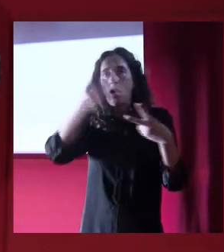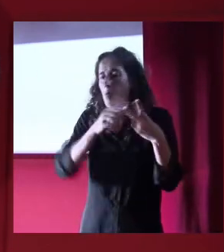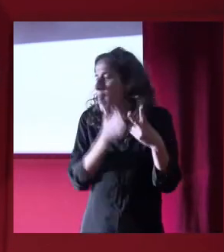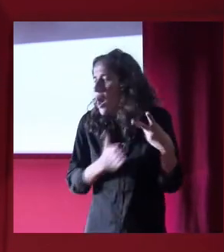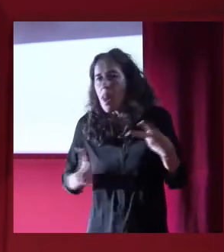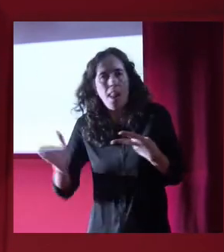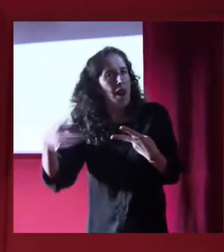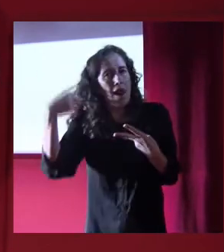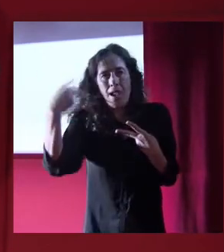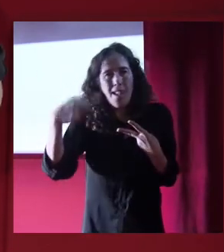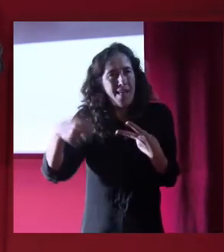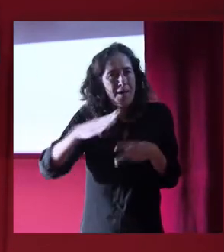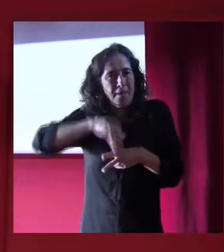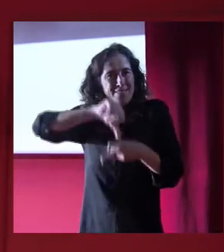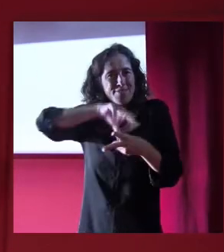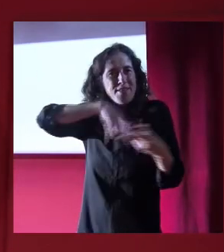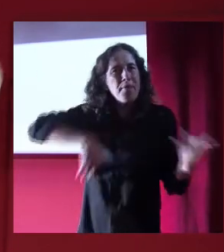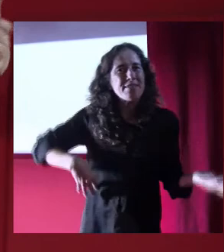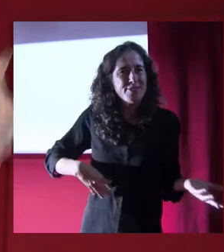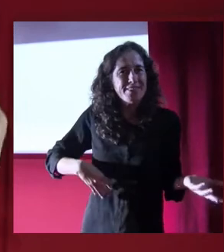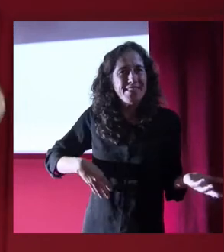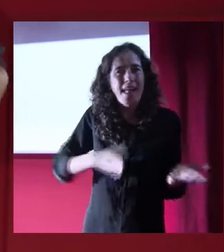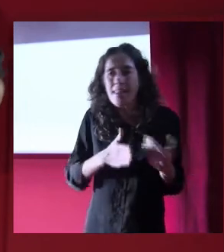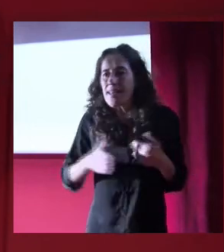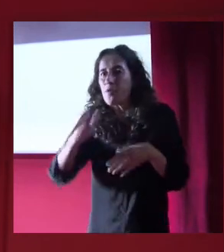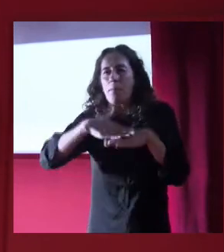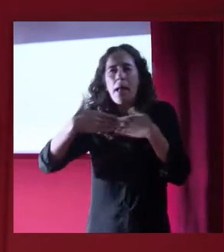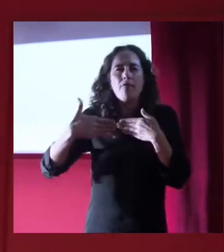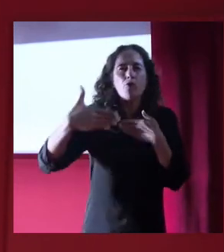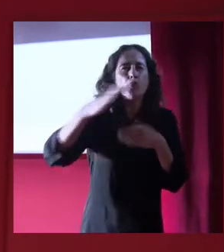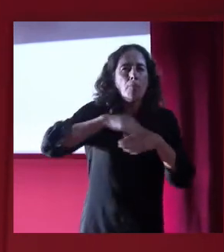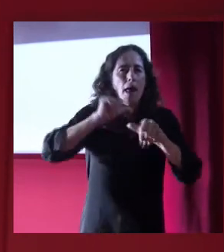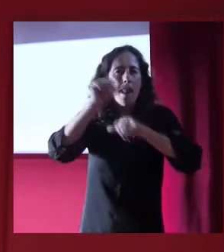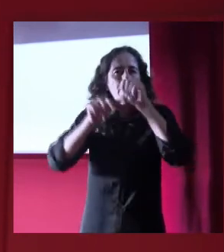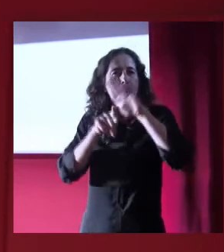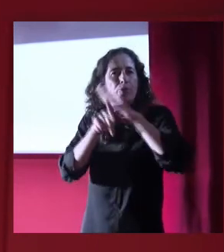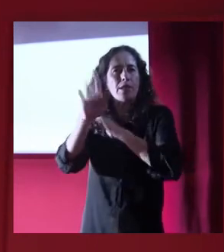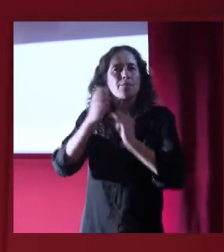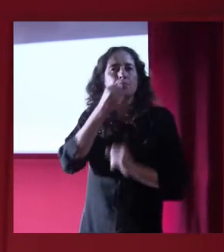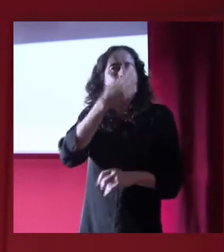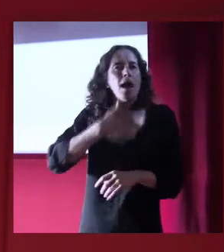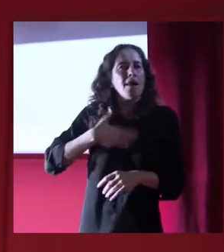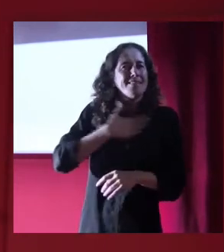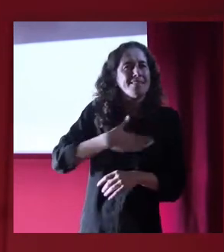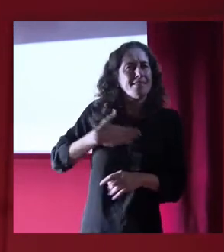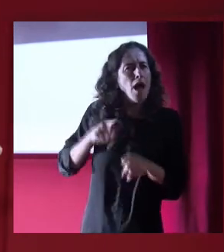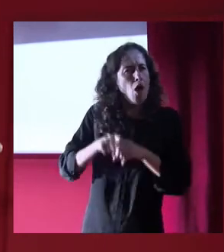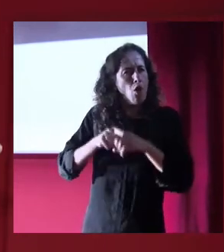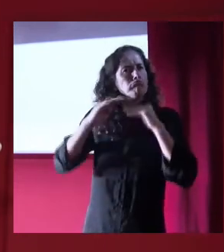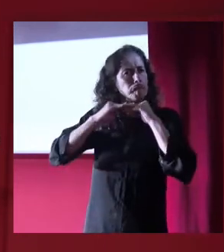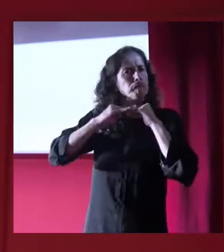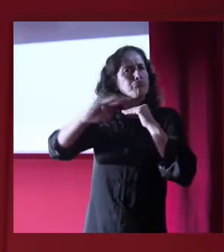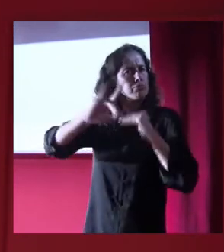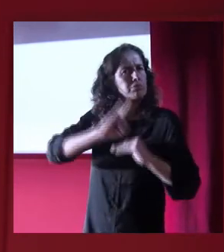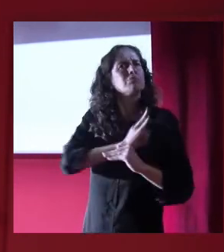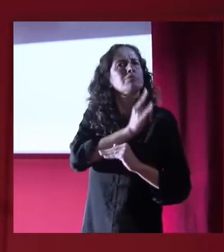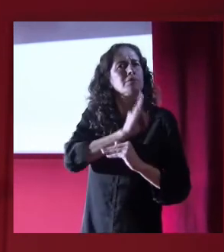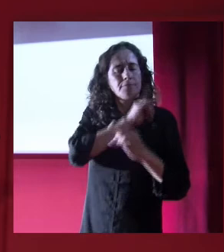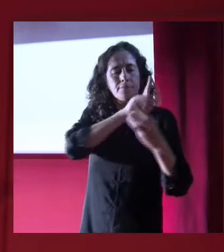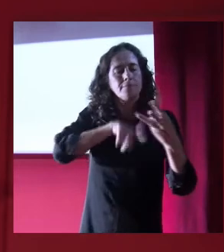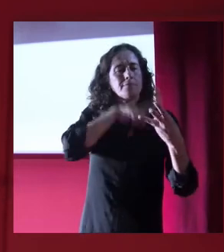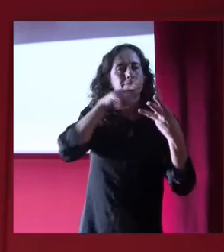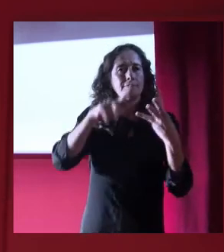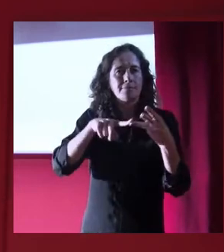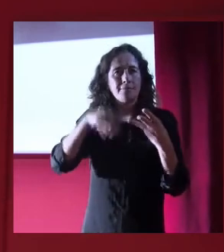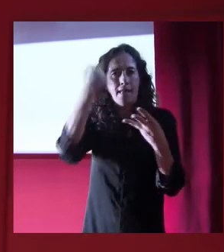per Barcelona. Hi ha una alternativa de futur, de progrés, de benestar, una alternativa sostenible. I la tercera